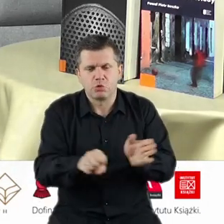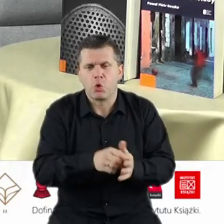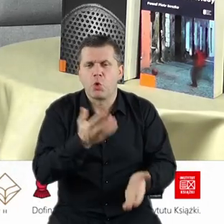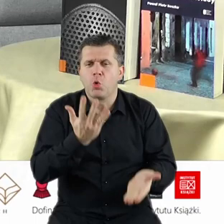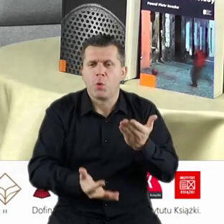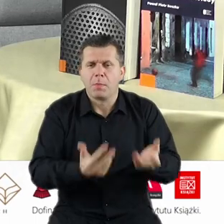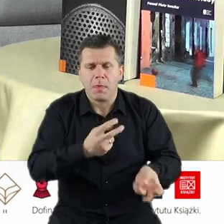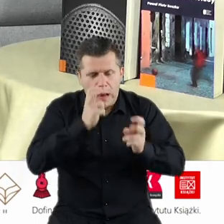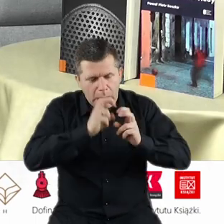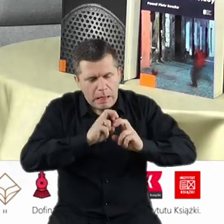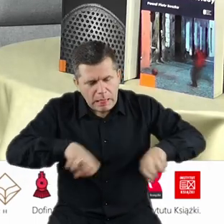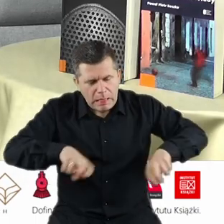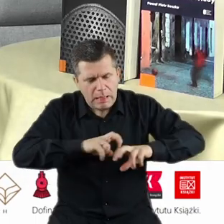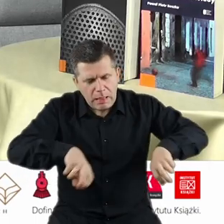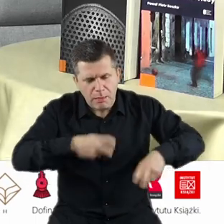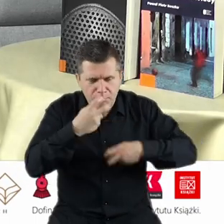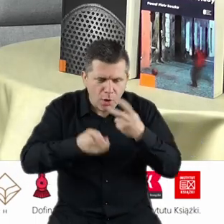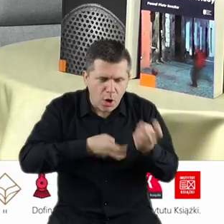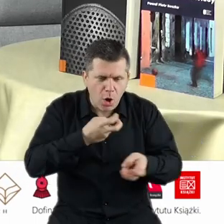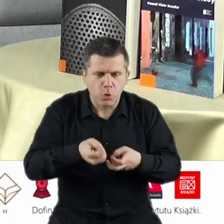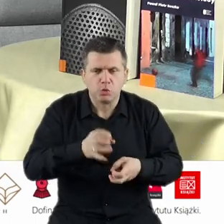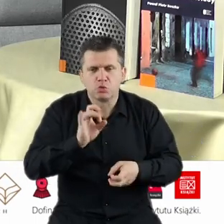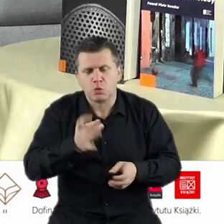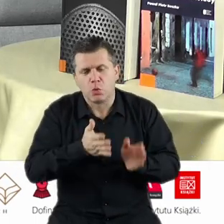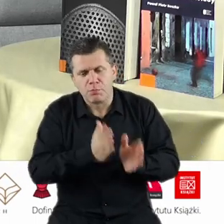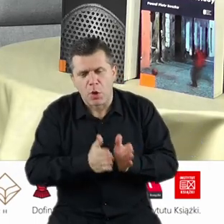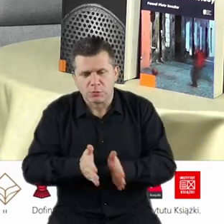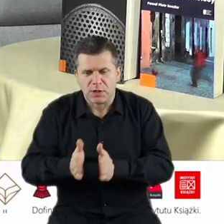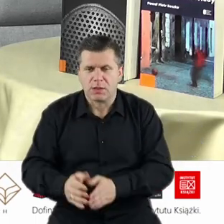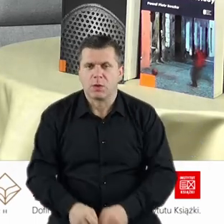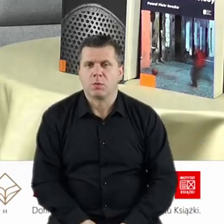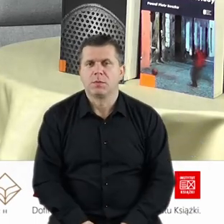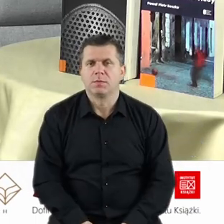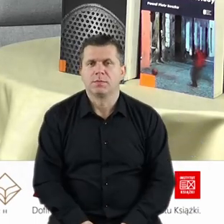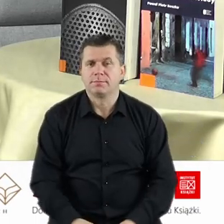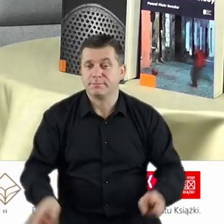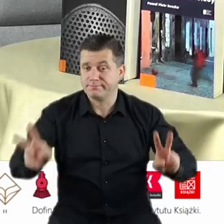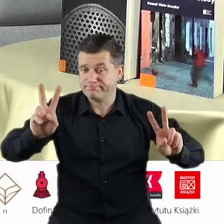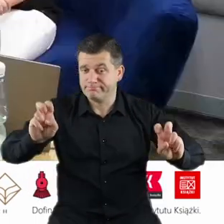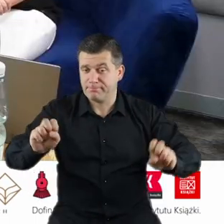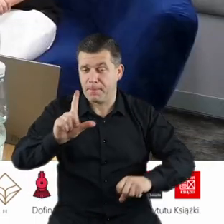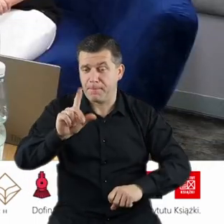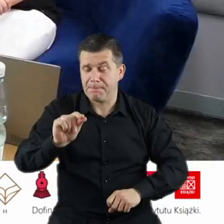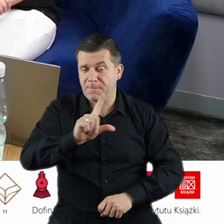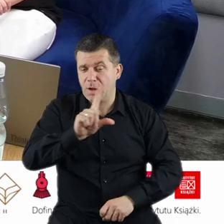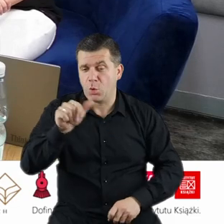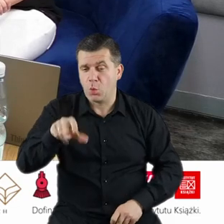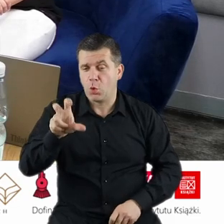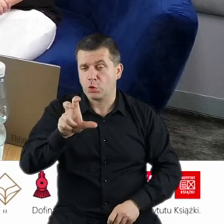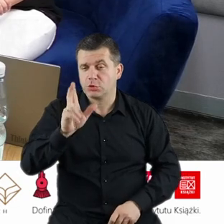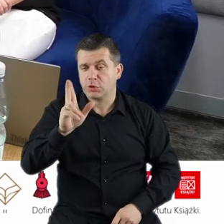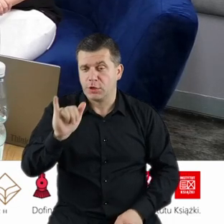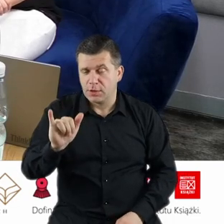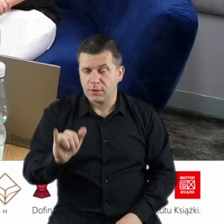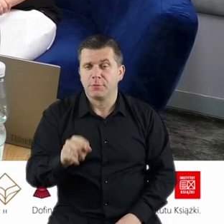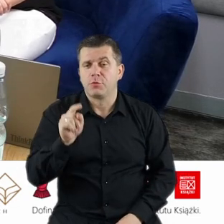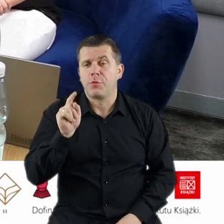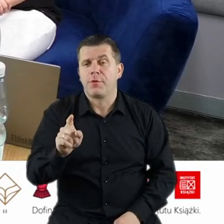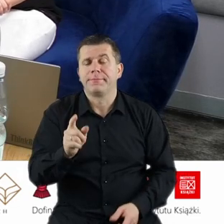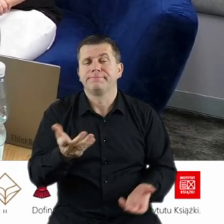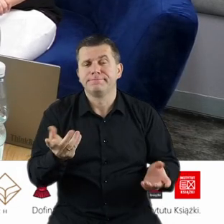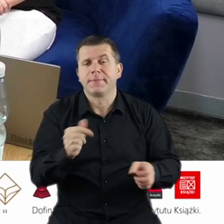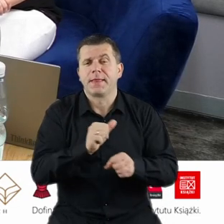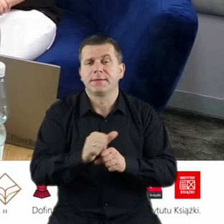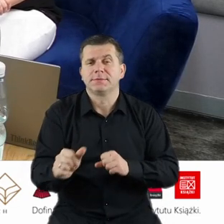półspalonymi, zawiozą to sobie do Lublina i tam spokojnie posegregują. A tytułowe pouczki, no to są.